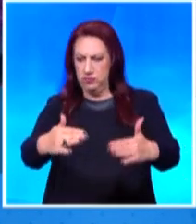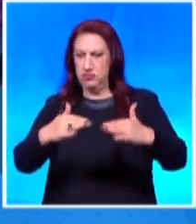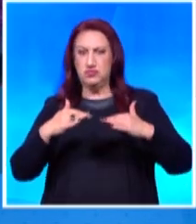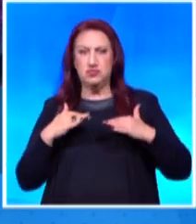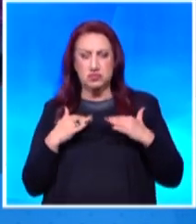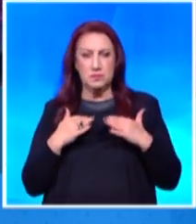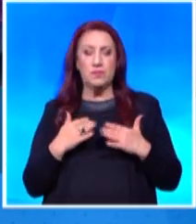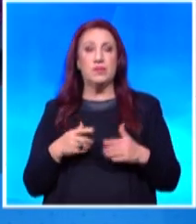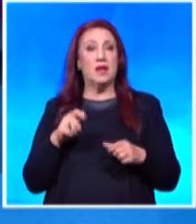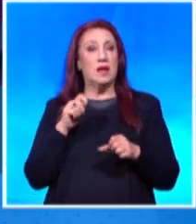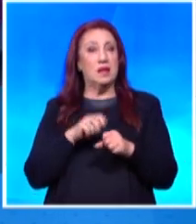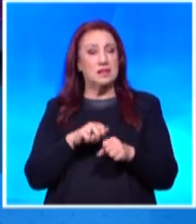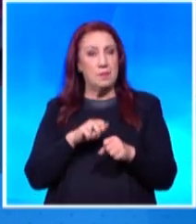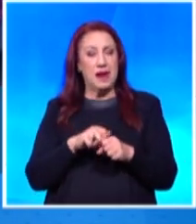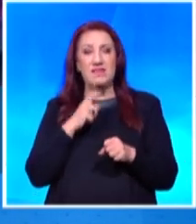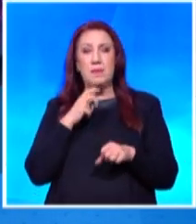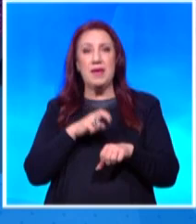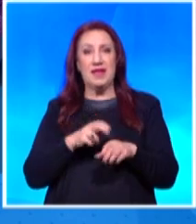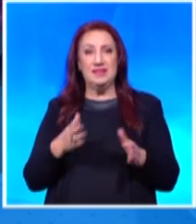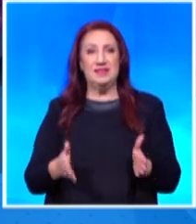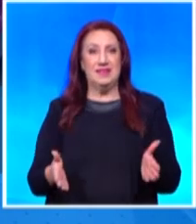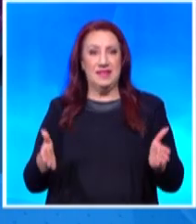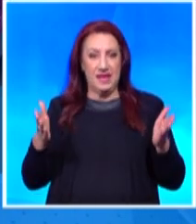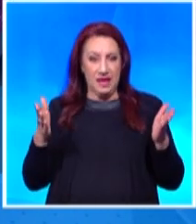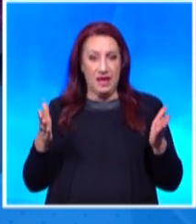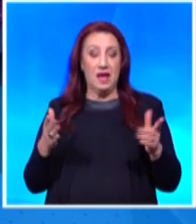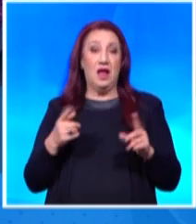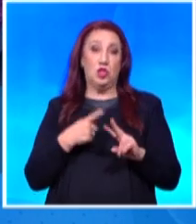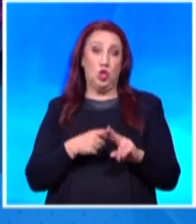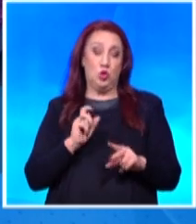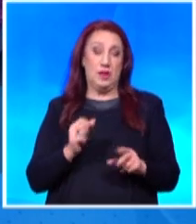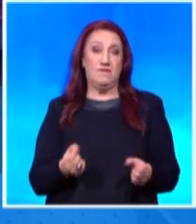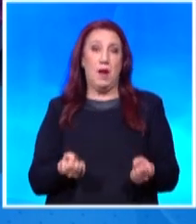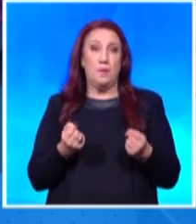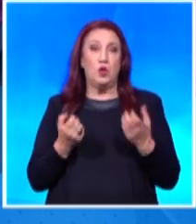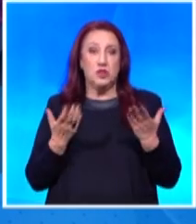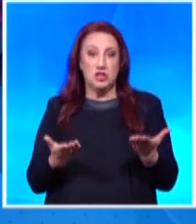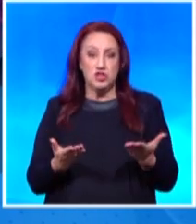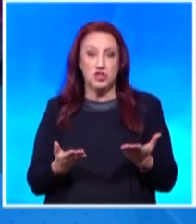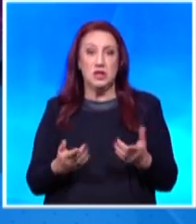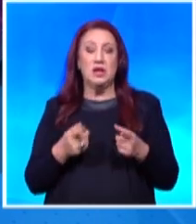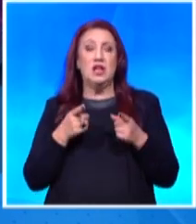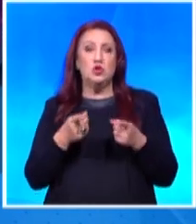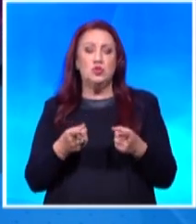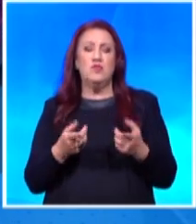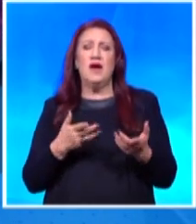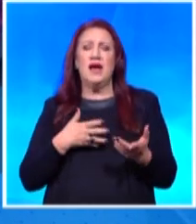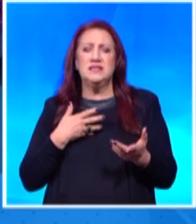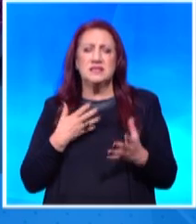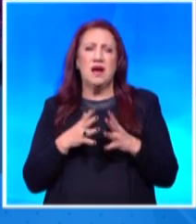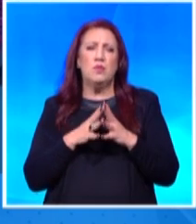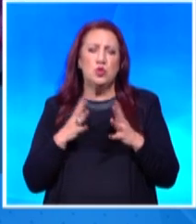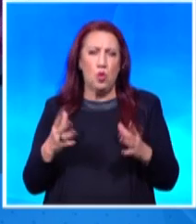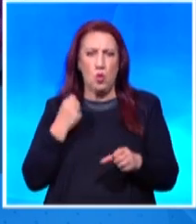за земеделски нужди. Ама те трябва да се поддържат. Това са съоръжения, които изискват много усилия, много